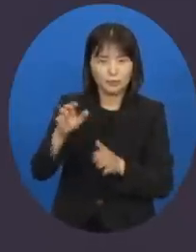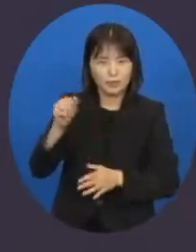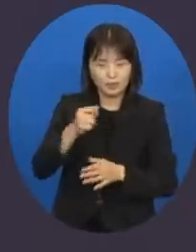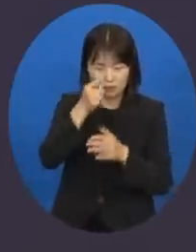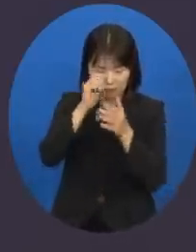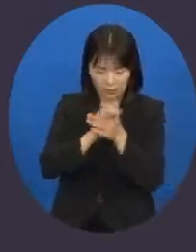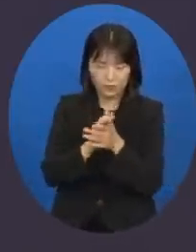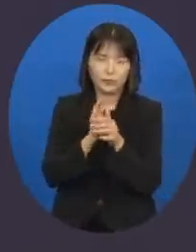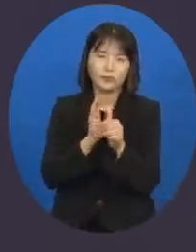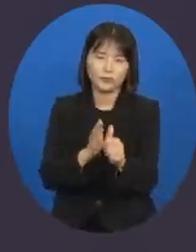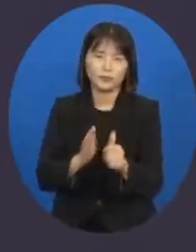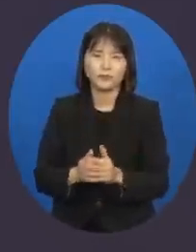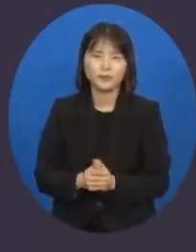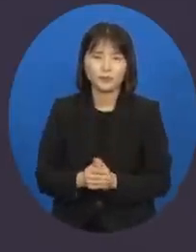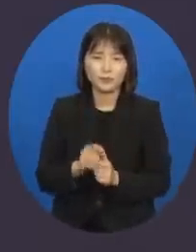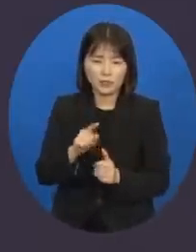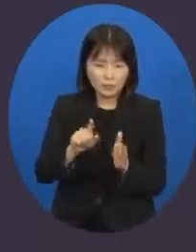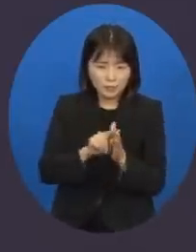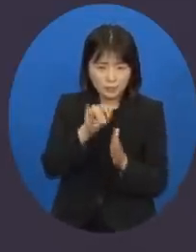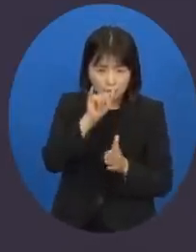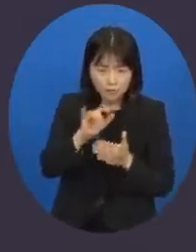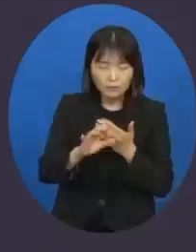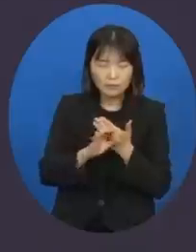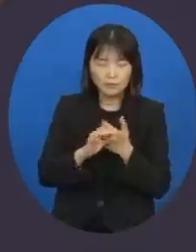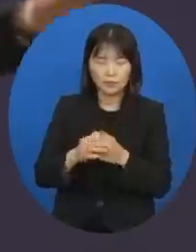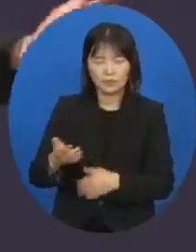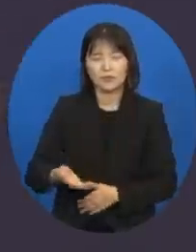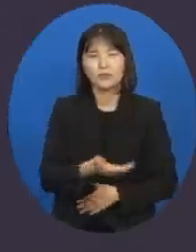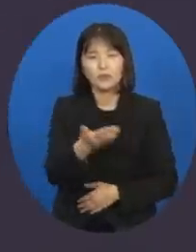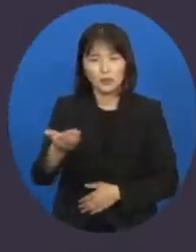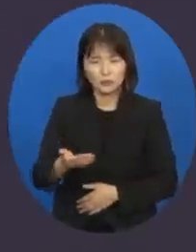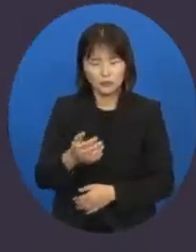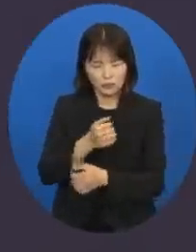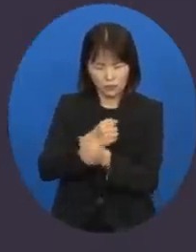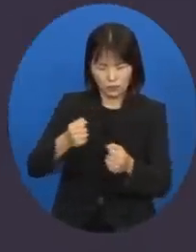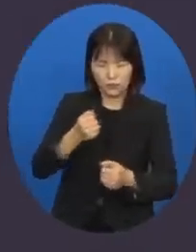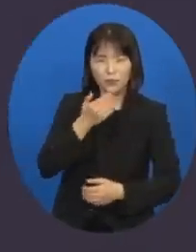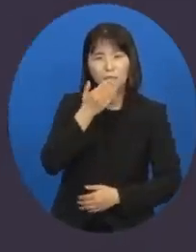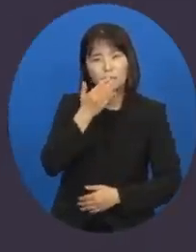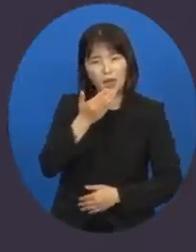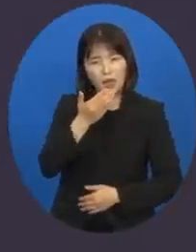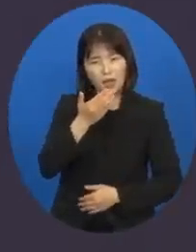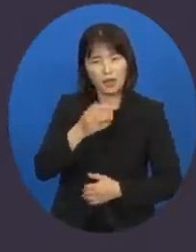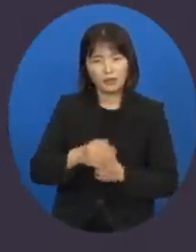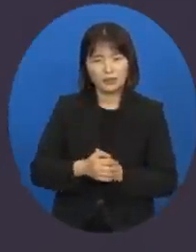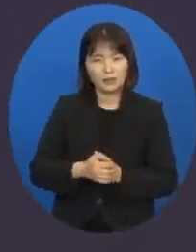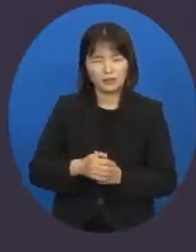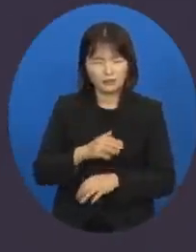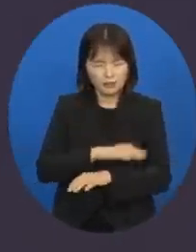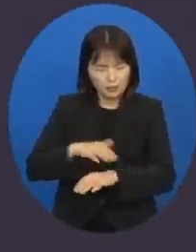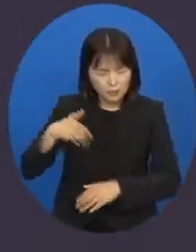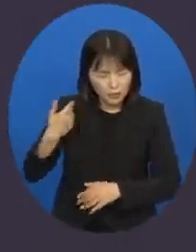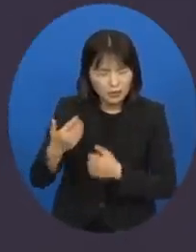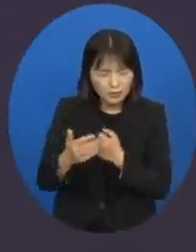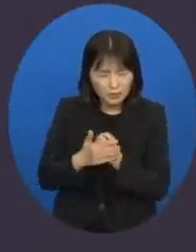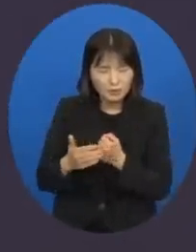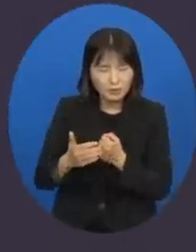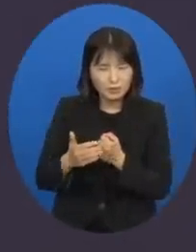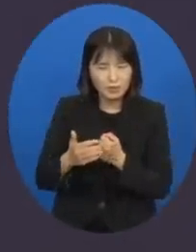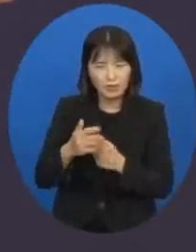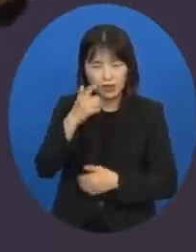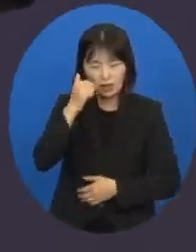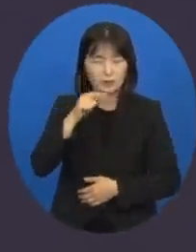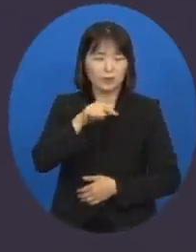기도했으면 좋겠어요. 그 믿음이 있으면 여러분 용서할 수 있습니다. 무지해서 그런 겁니다. 아버지여 저들을